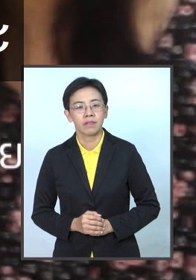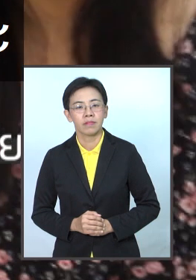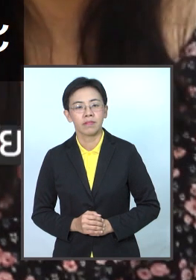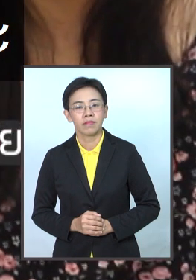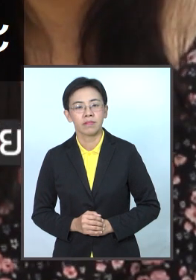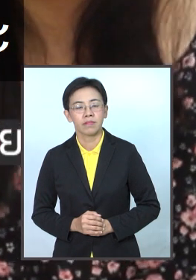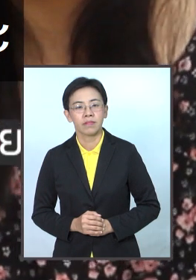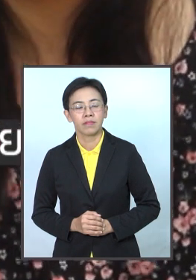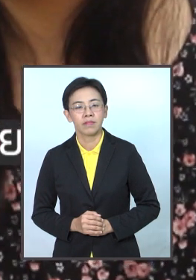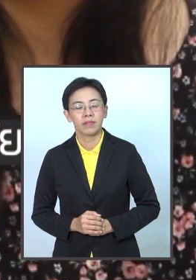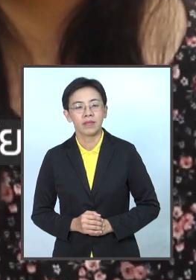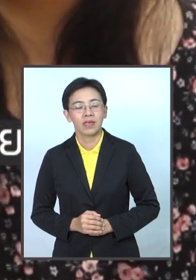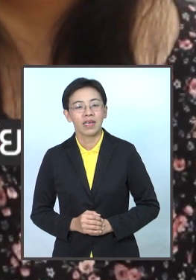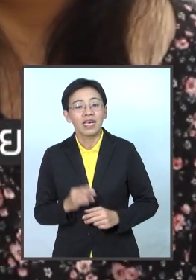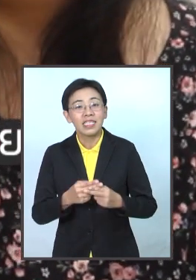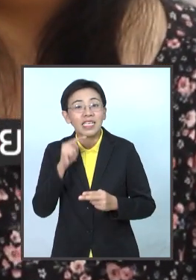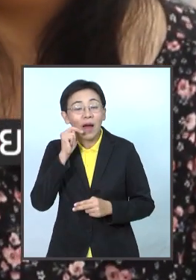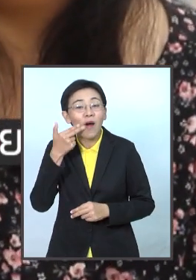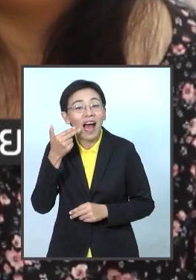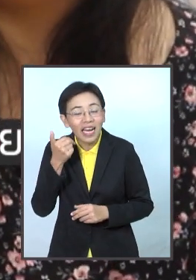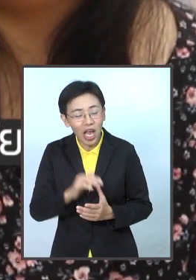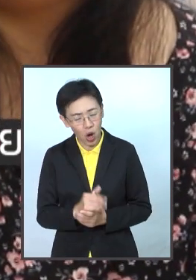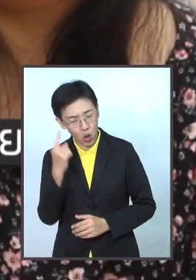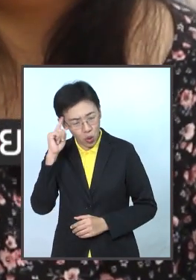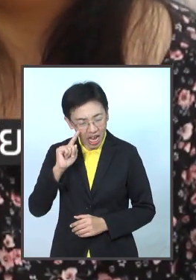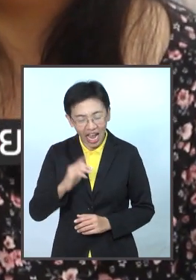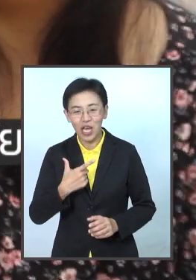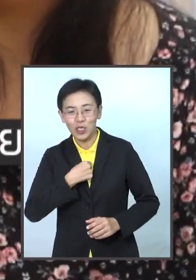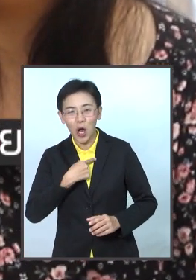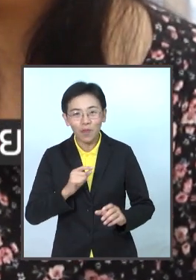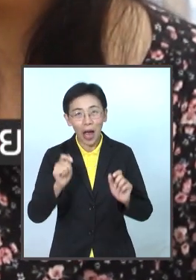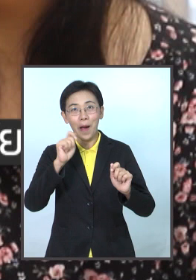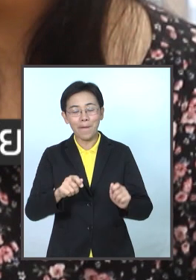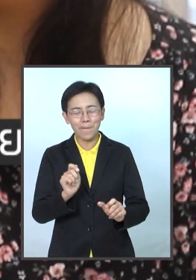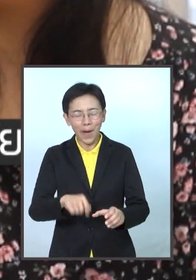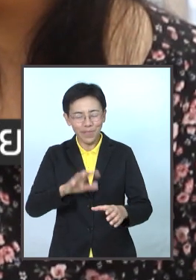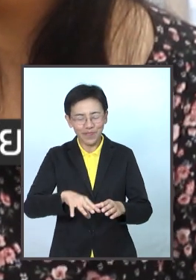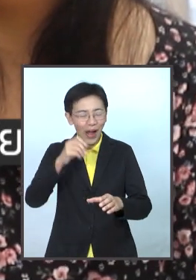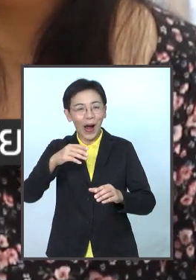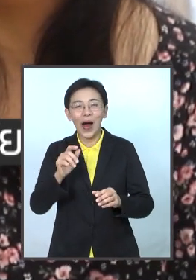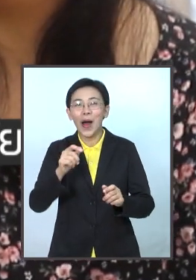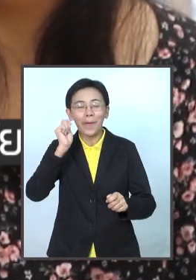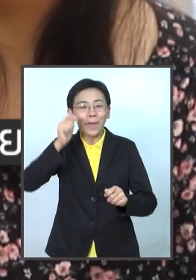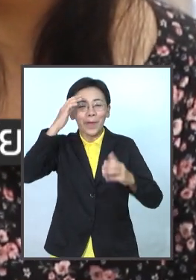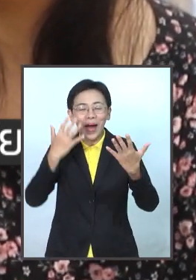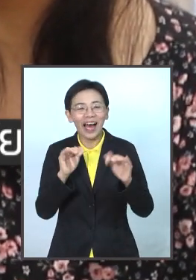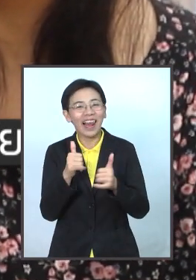น้องน้ำหวานทราบได้ไงคะว่าตัวเองมีความสามารถทางด้านมายากลนะคะคุณแม ่อันนี้เราเห็นจ